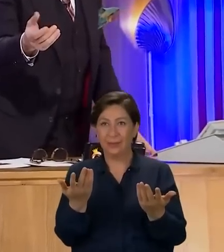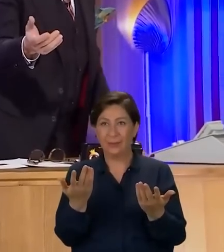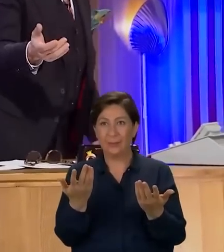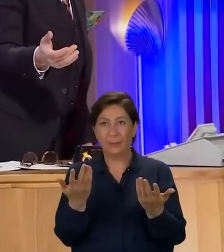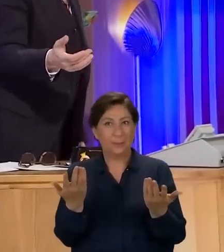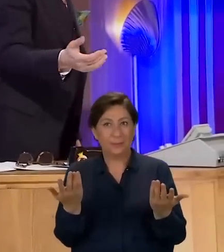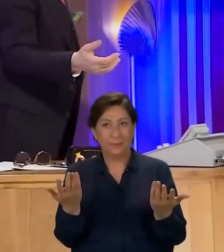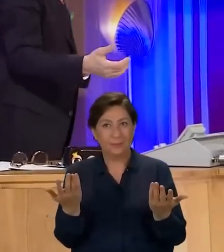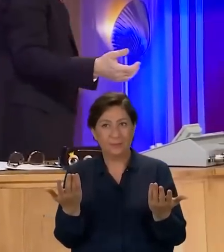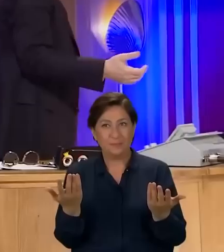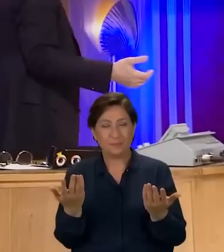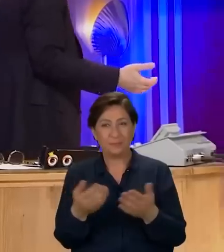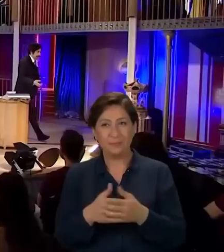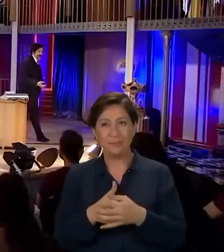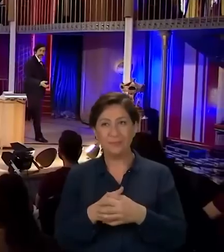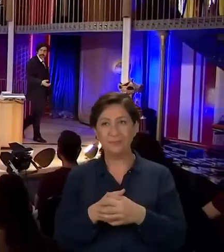Ha?